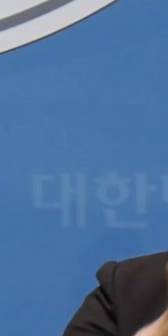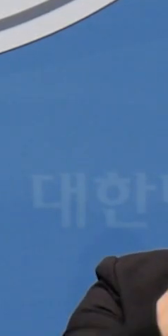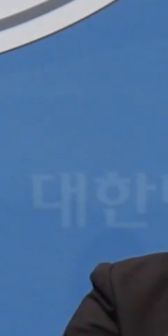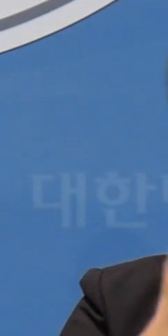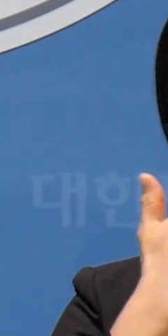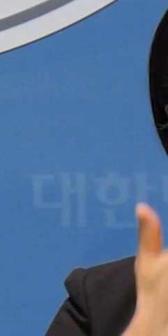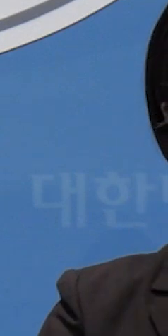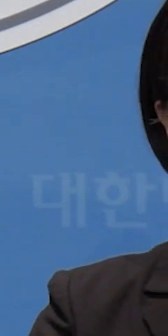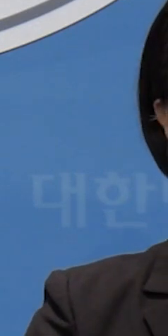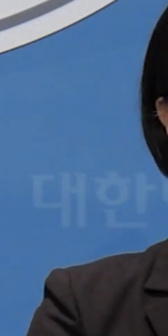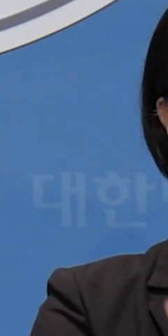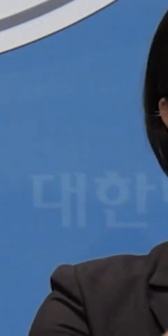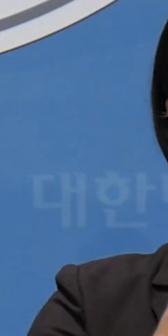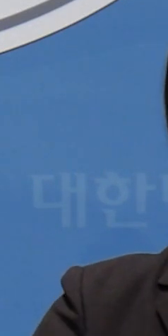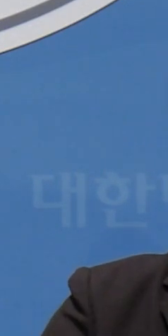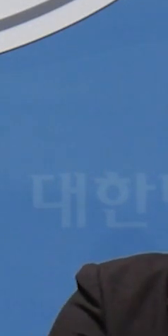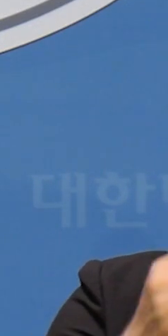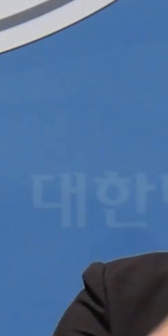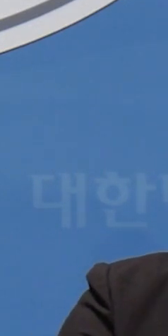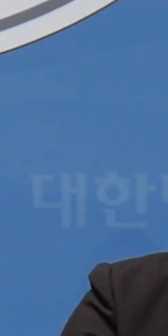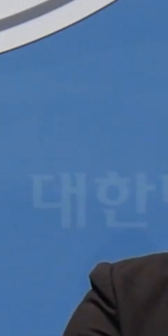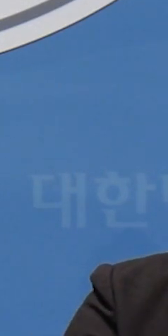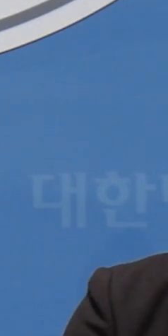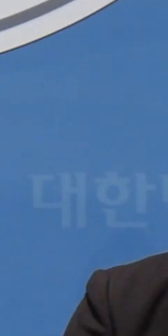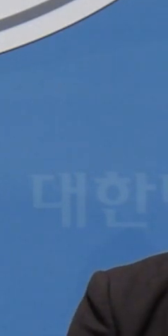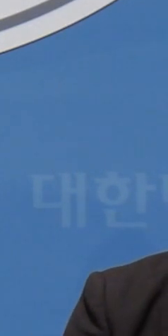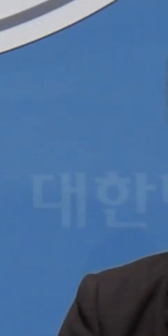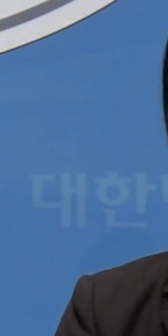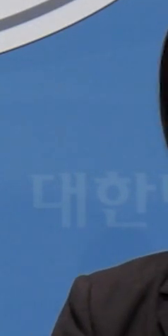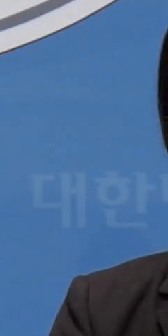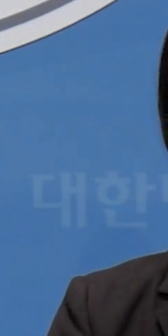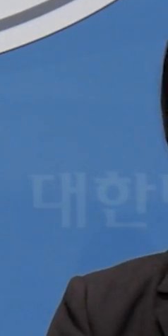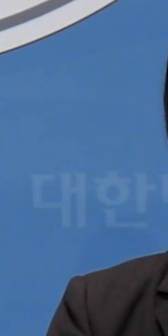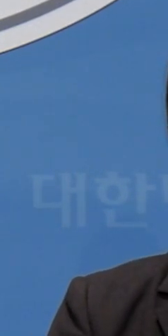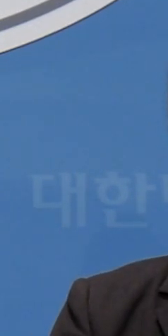가능한 발전 토대를 만들어 가겠습니다.